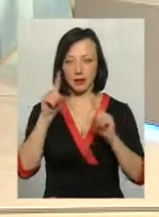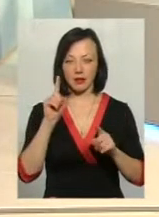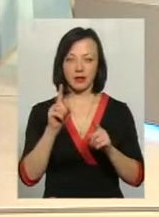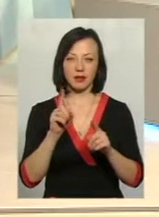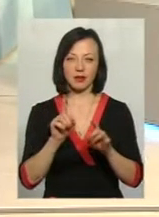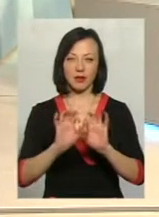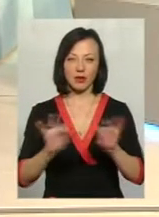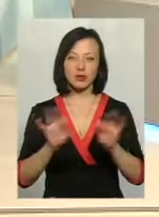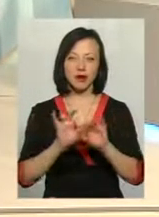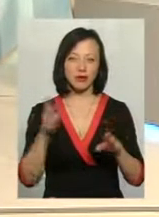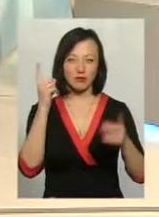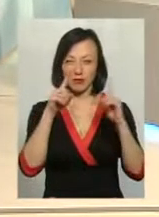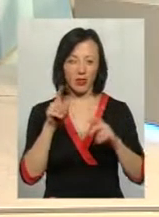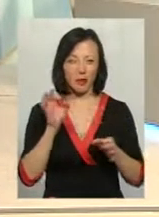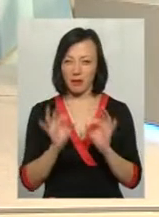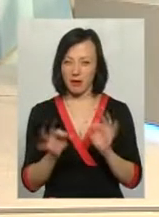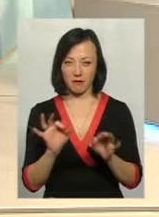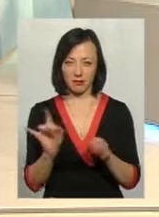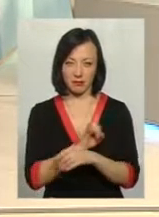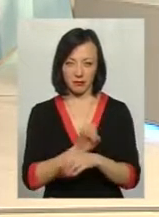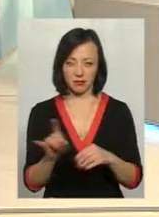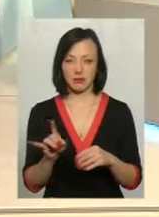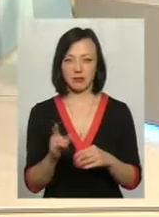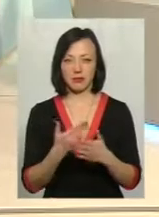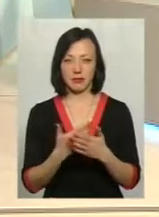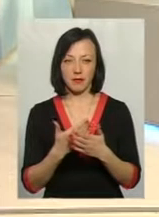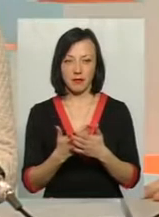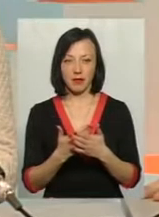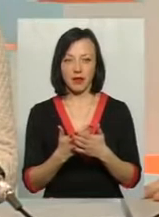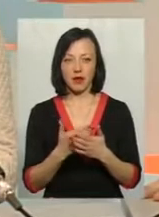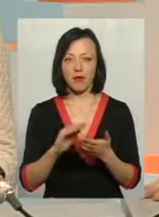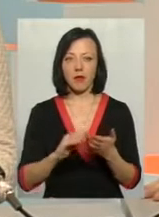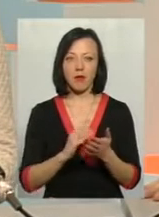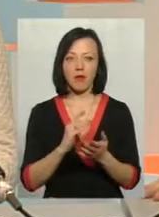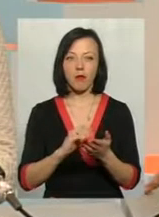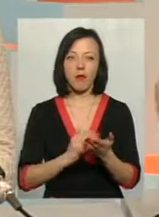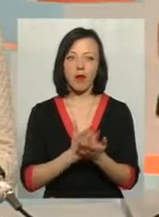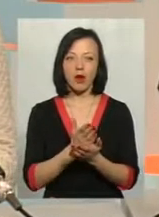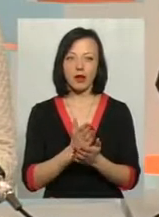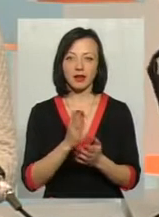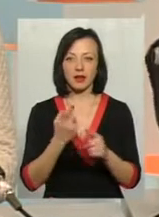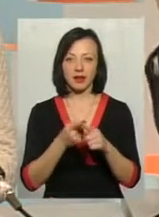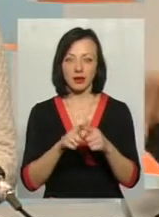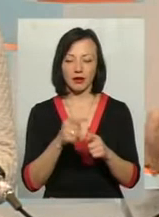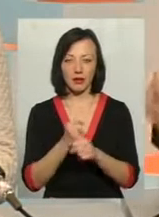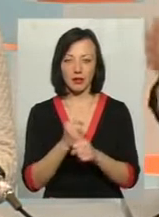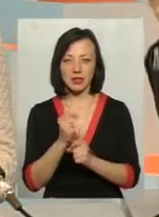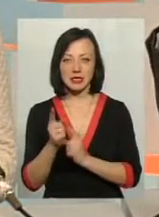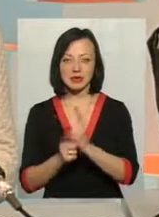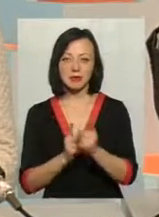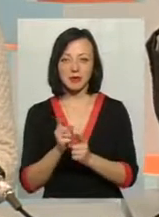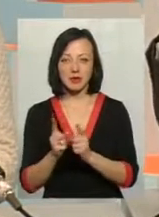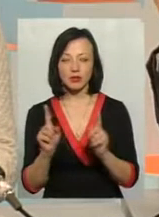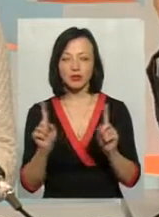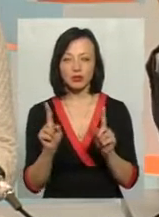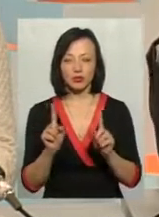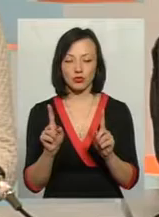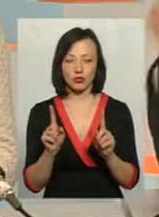політики, фейки, які закидують ті, кому ці зміни не потрібні. І ці фейки про те,